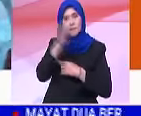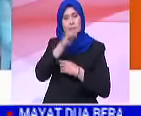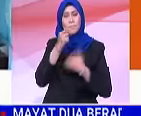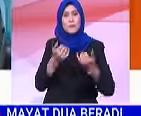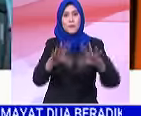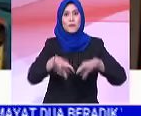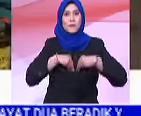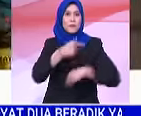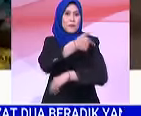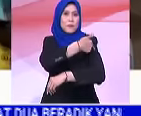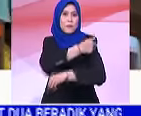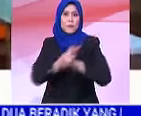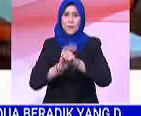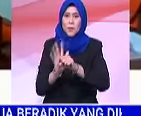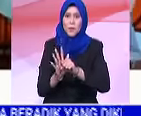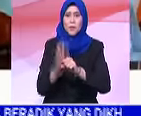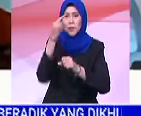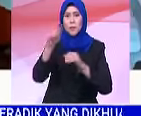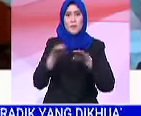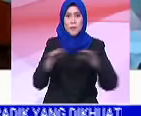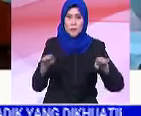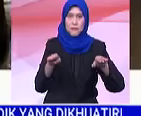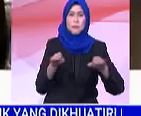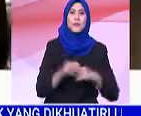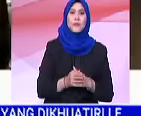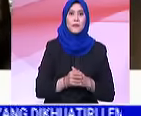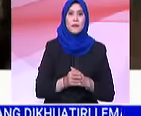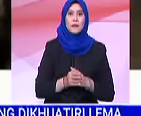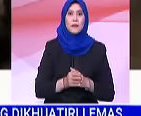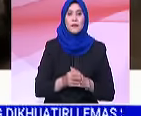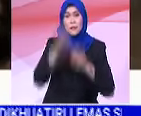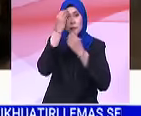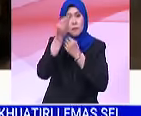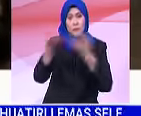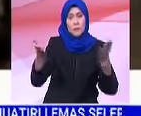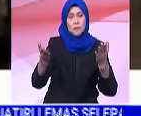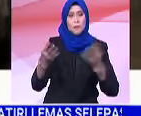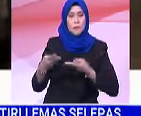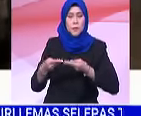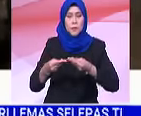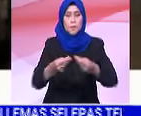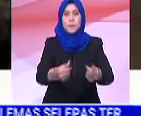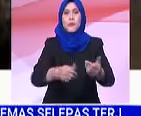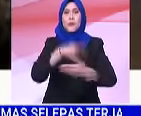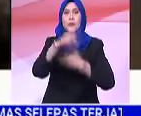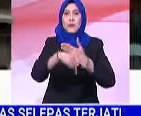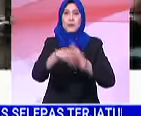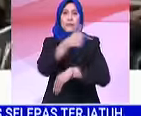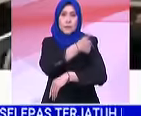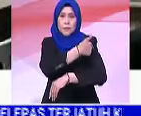yang menerima vaksin COVID-19 bagi fasa ini. Beliau berkata dalam memastikan kelancaran pelaksanaan program